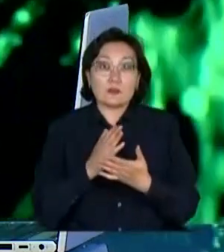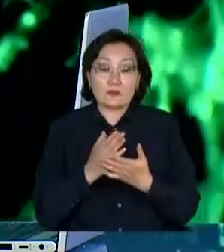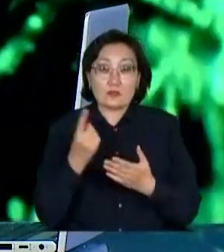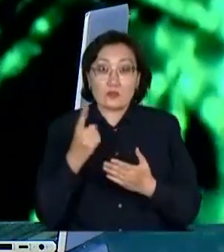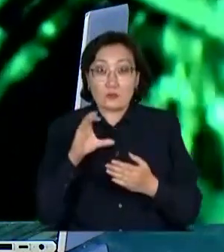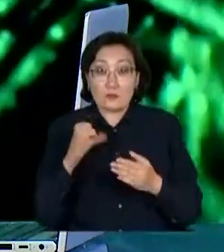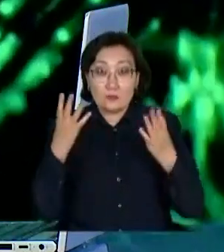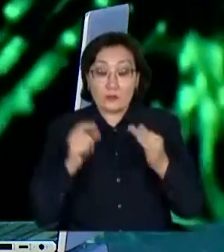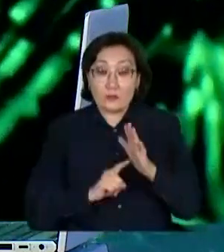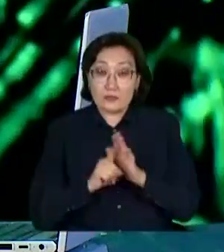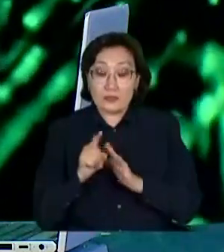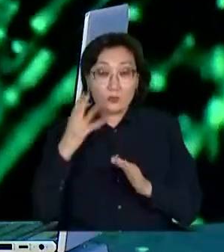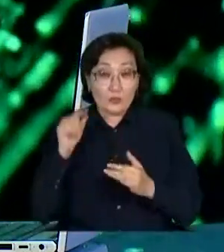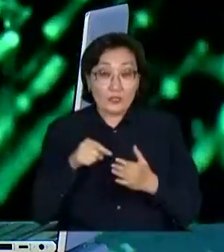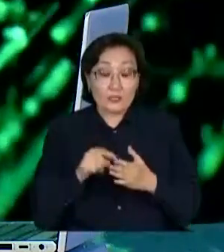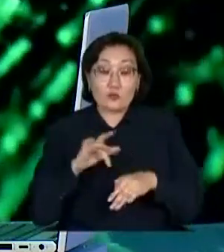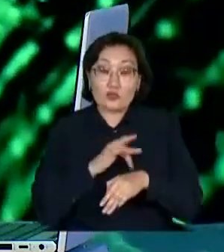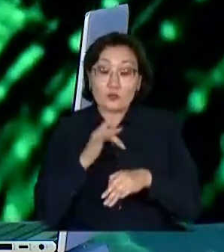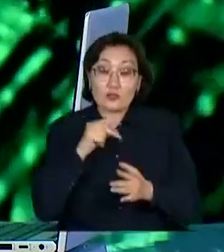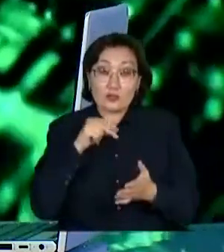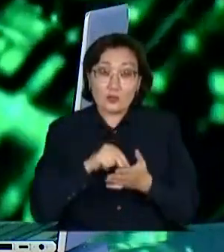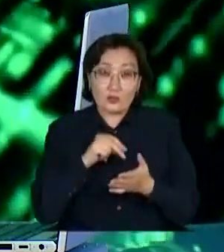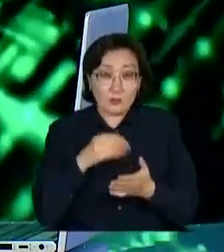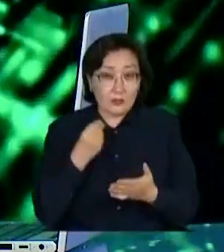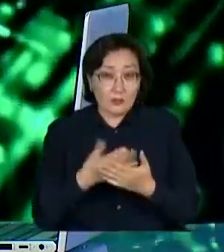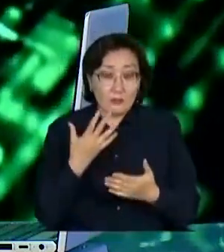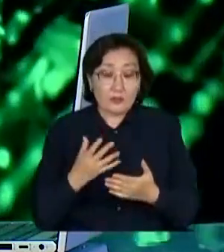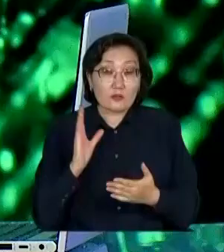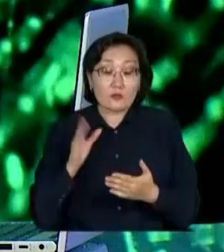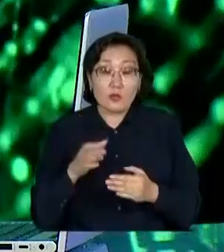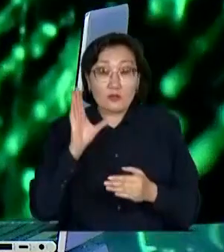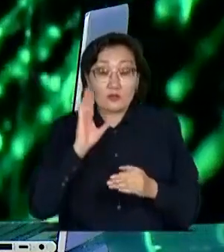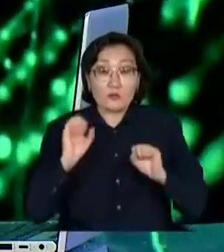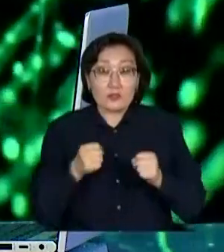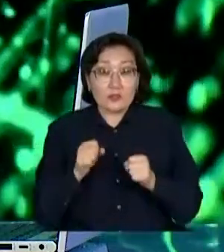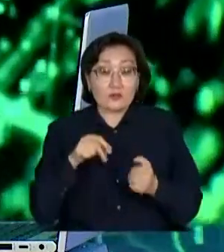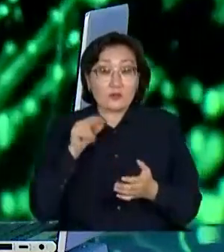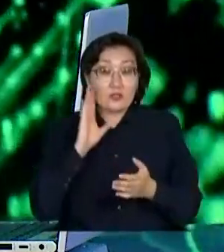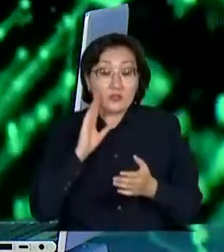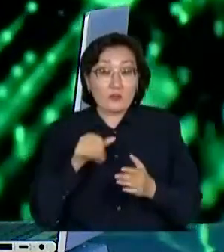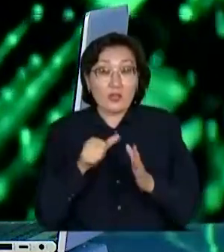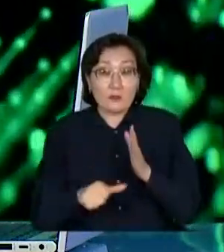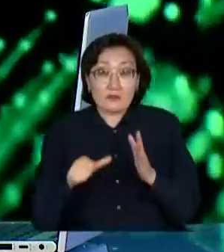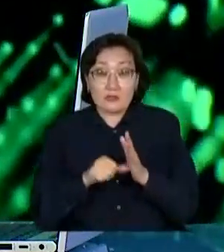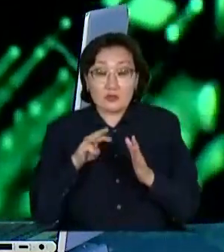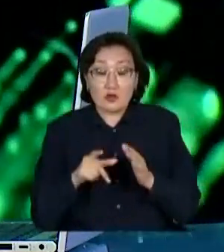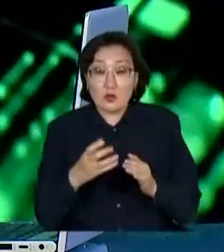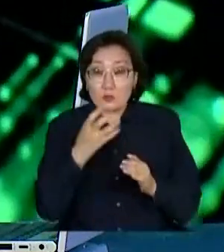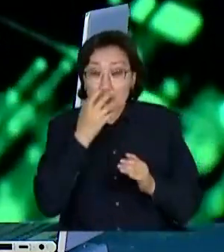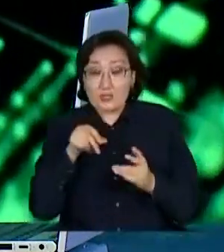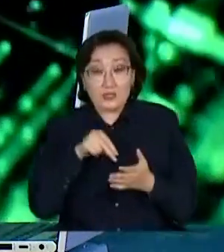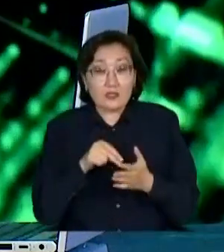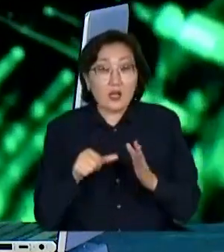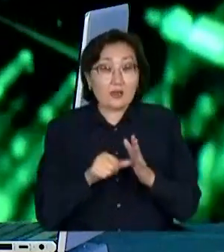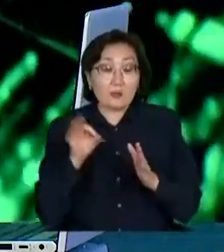Бірінші қыркүйектен бастап Алматыда коммуналдық төлем құны қымбаттайды. Суық су бағасы 66 теңгеге жетсе, жылу құны